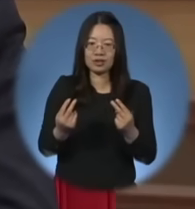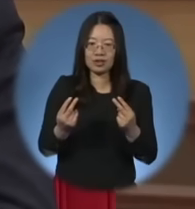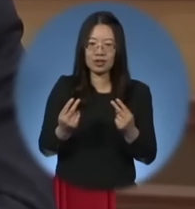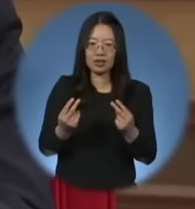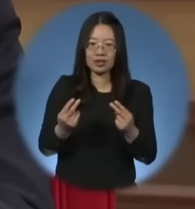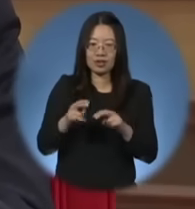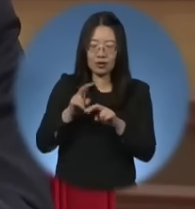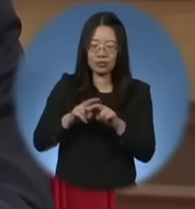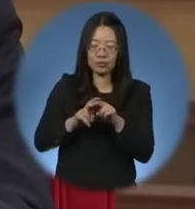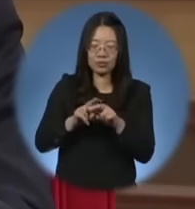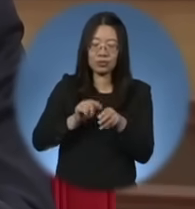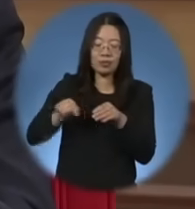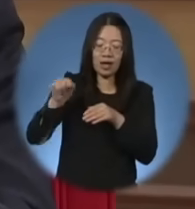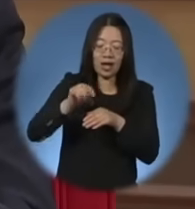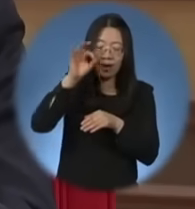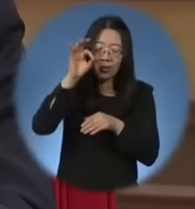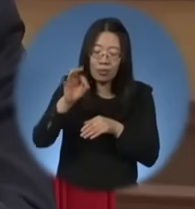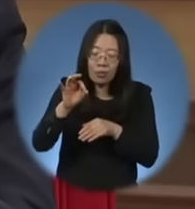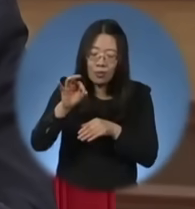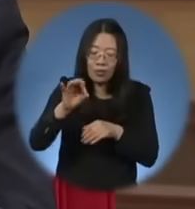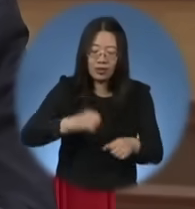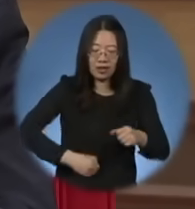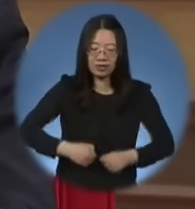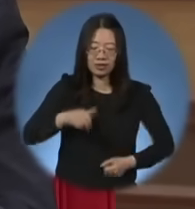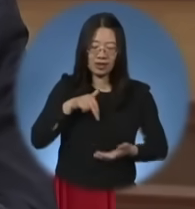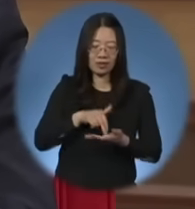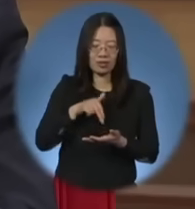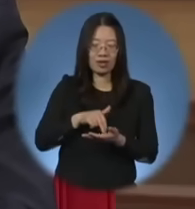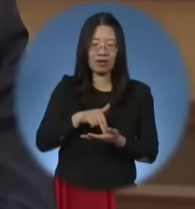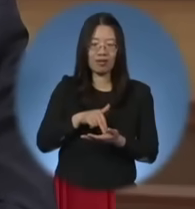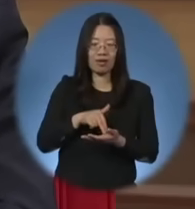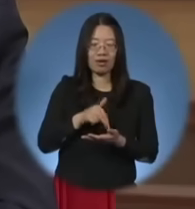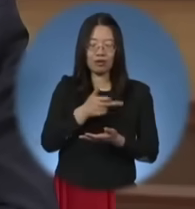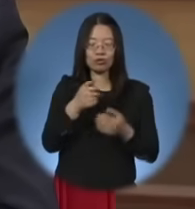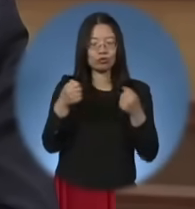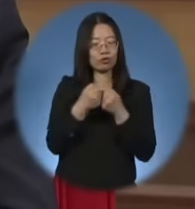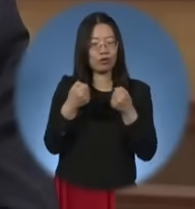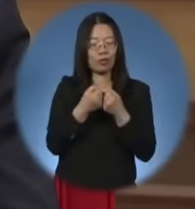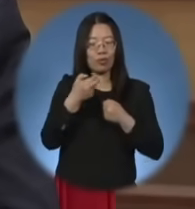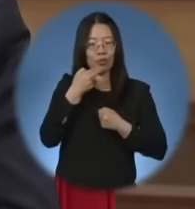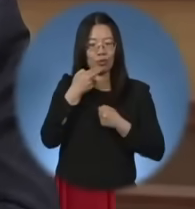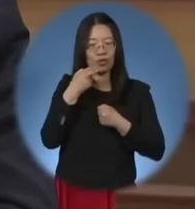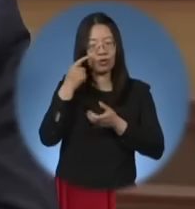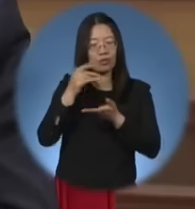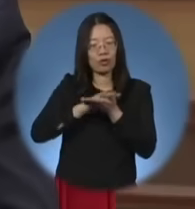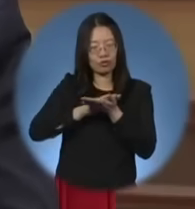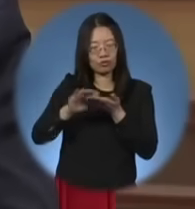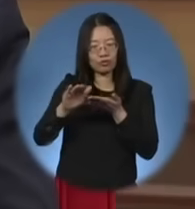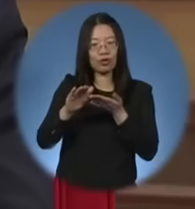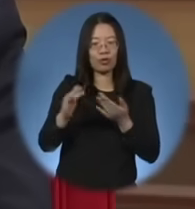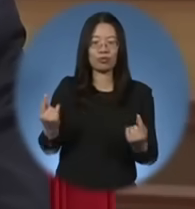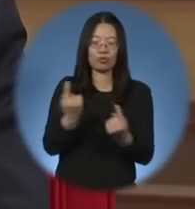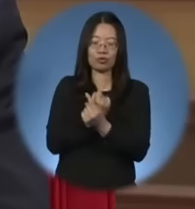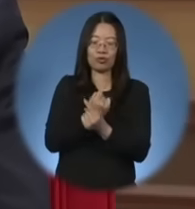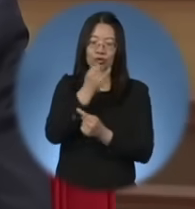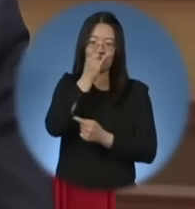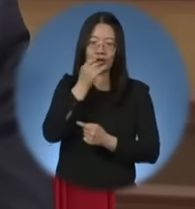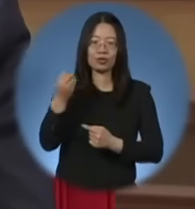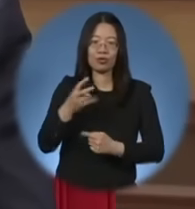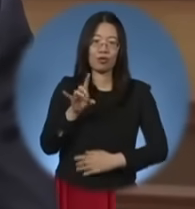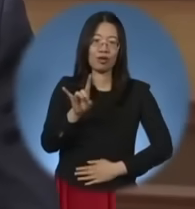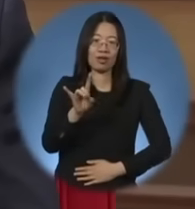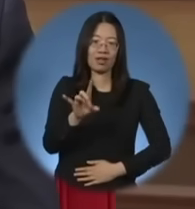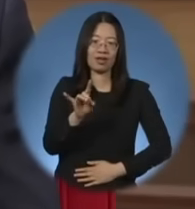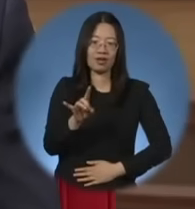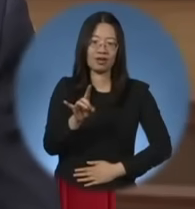박에서 나온 개구리 포기에는 비교적으로 큰 싸움은 아니었고 평화스러운 곳이라고 생각해요 또